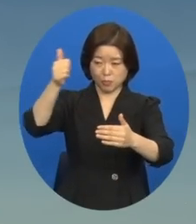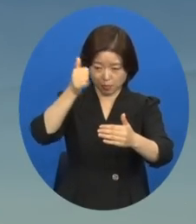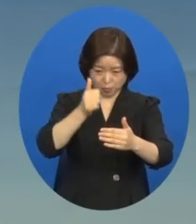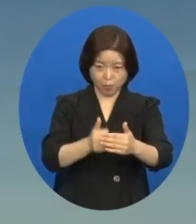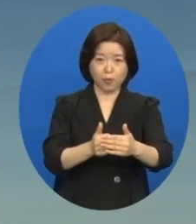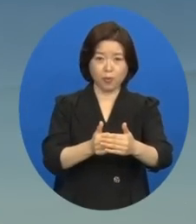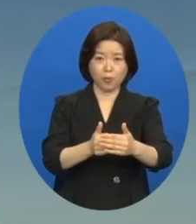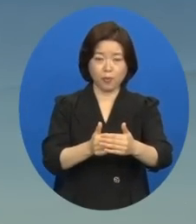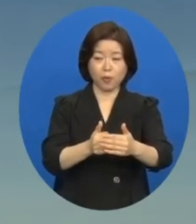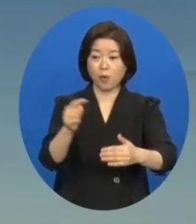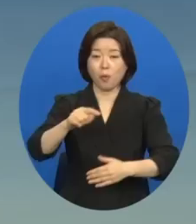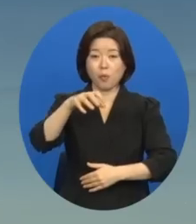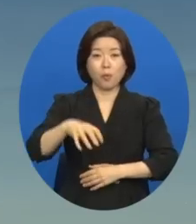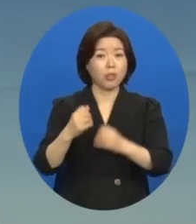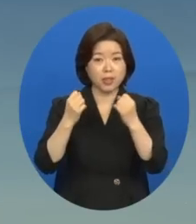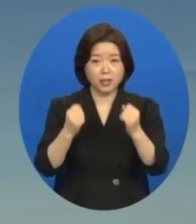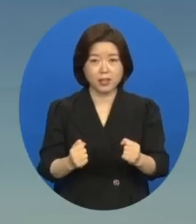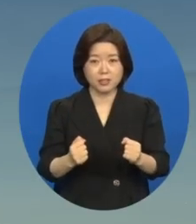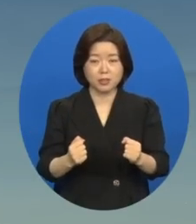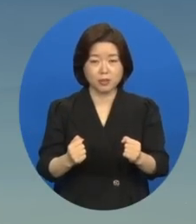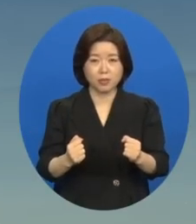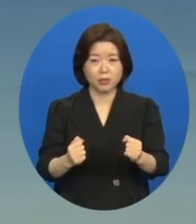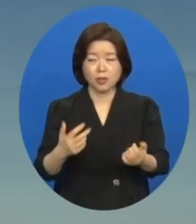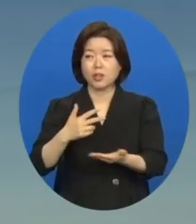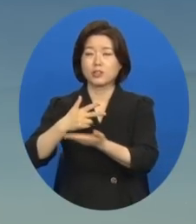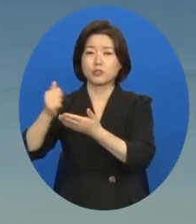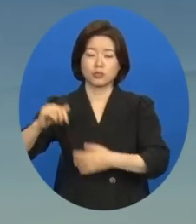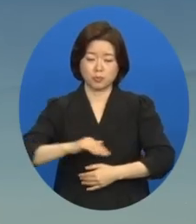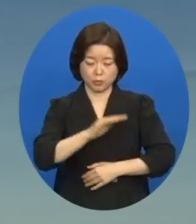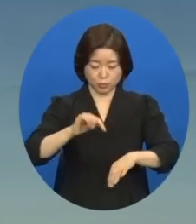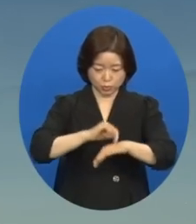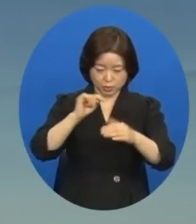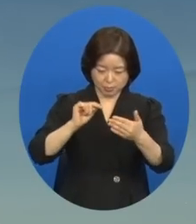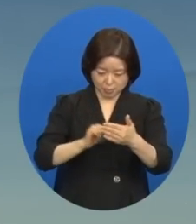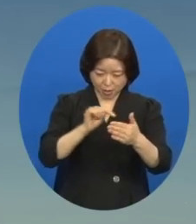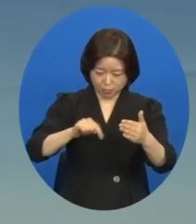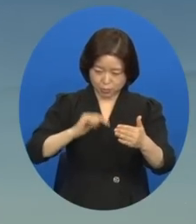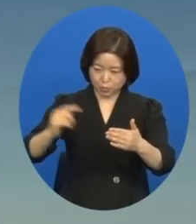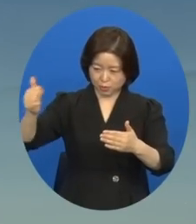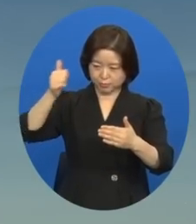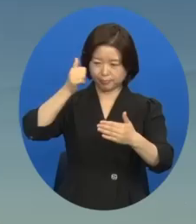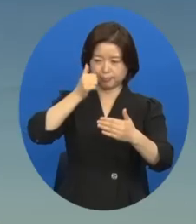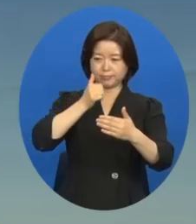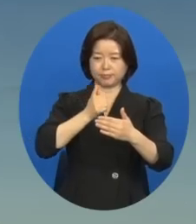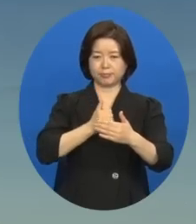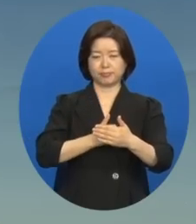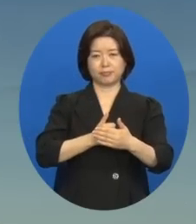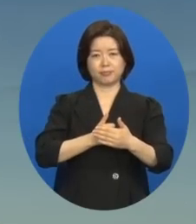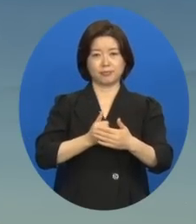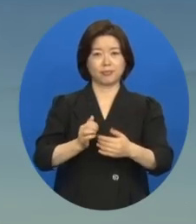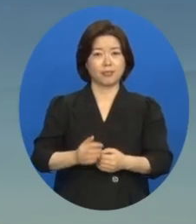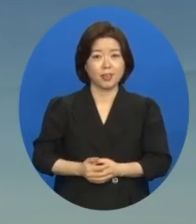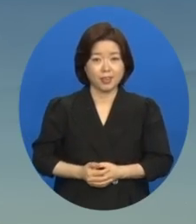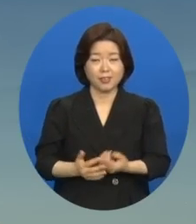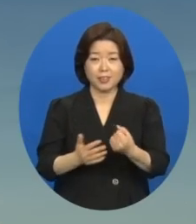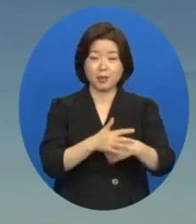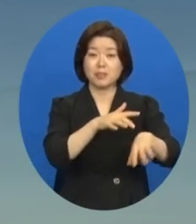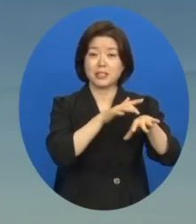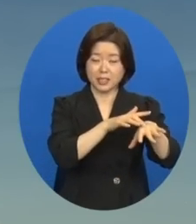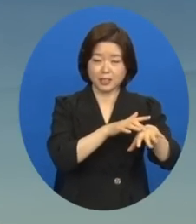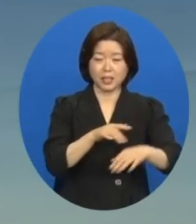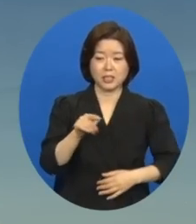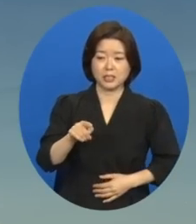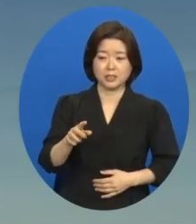들어오시면 어디에 계시냐면 주님은 우리의 마음 안에 거하세요. 그러니 사단이 그